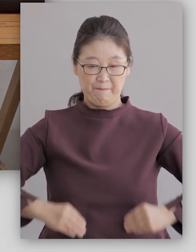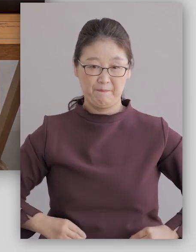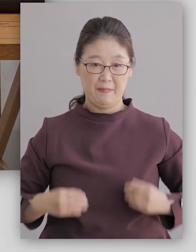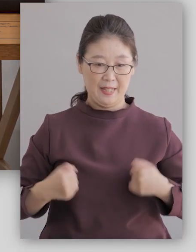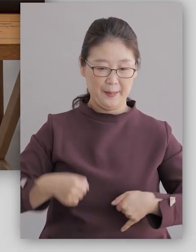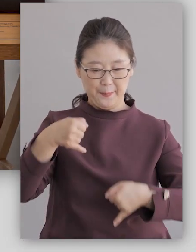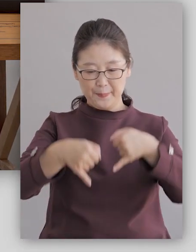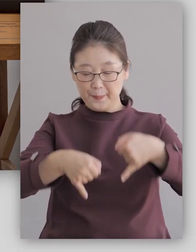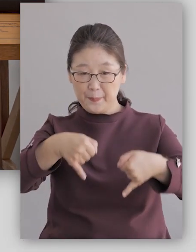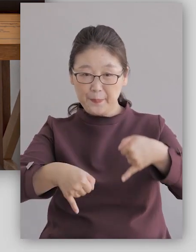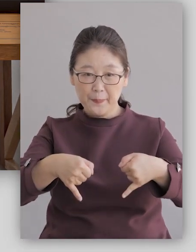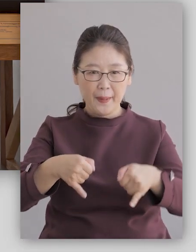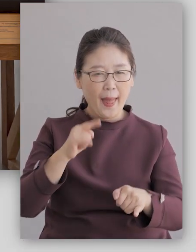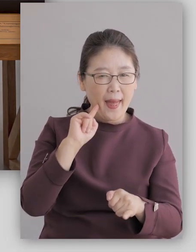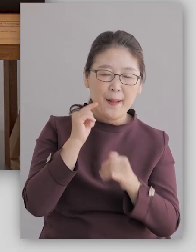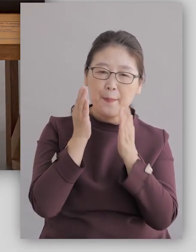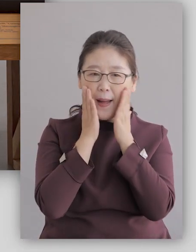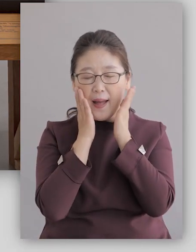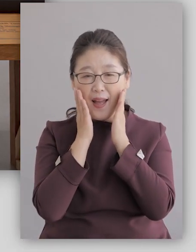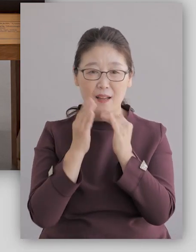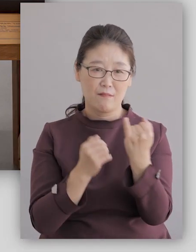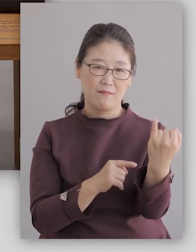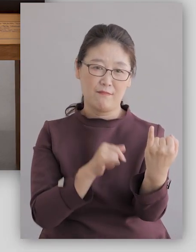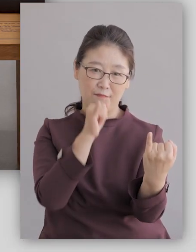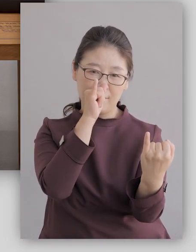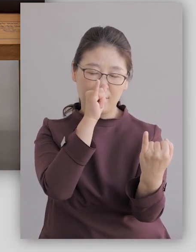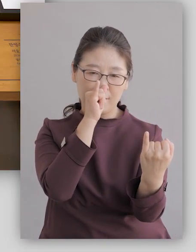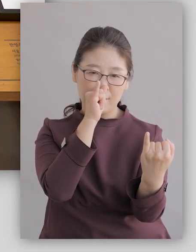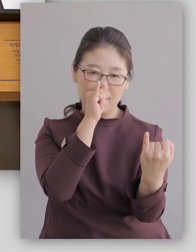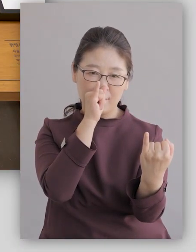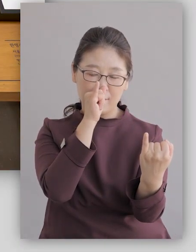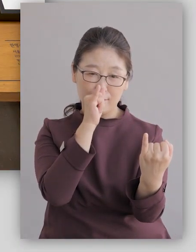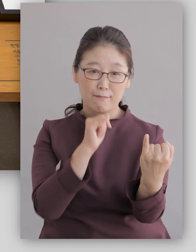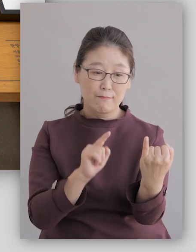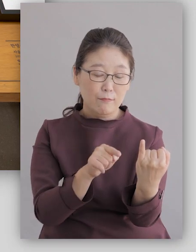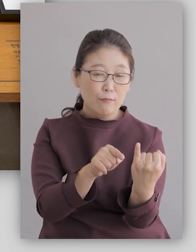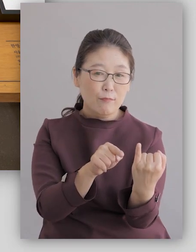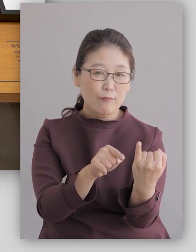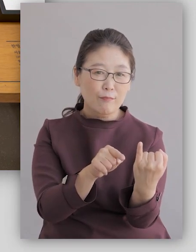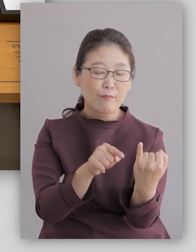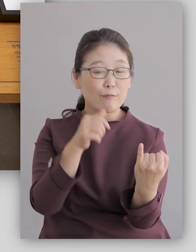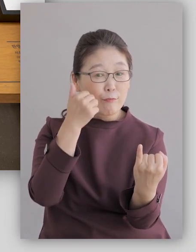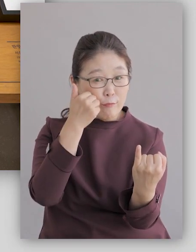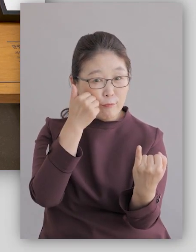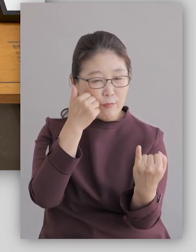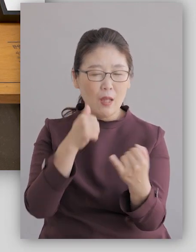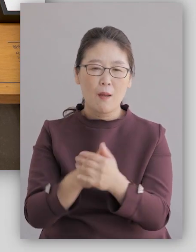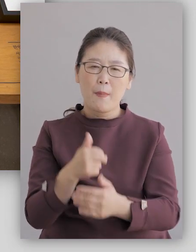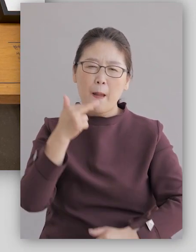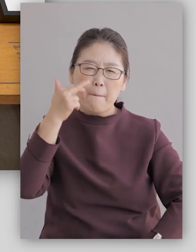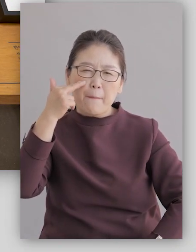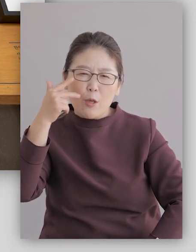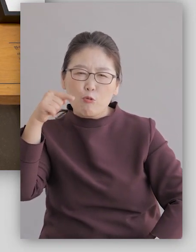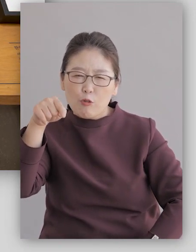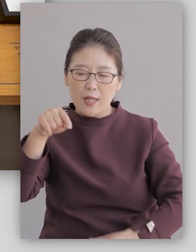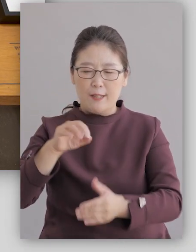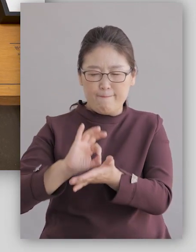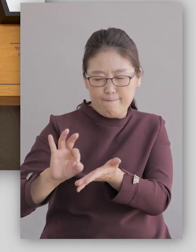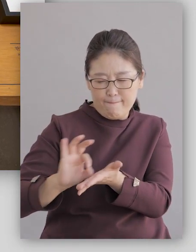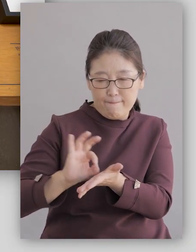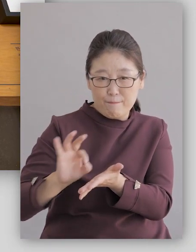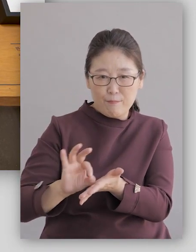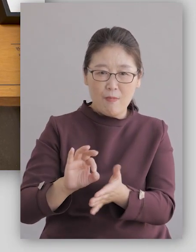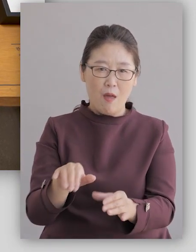신고 예쁜 모양을 한 여성이 지나가고 있습니다. 이 여성이 바로 미군정의 소비문화,